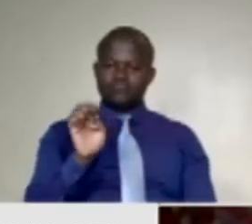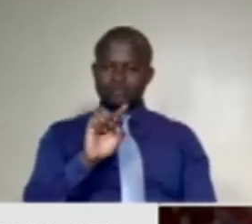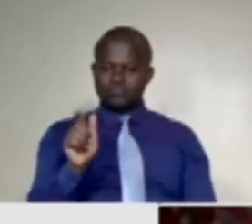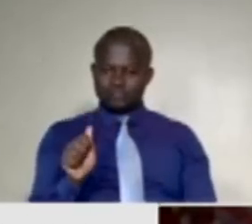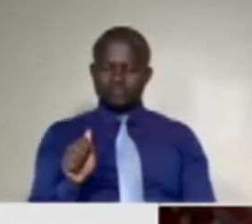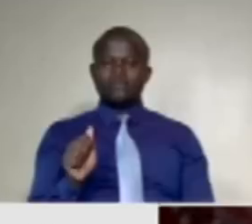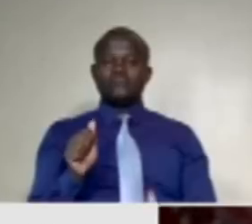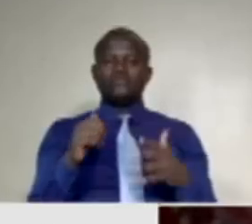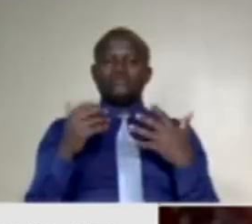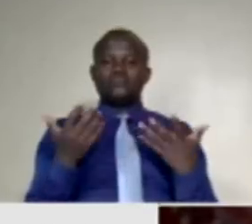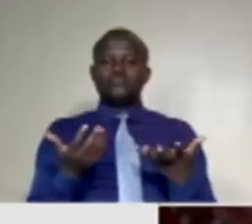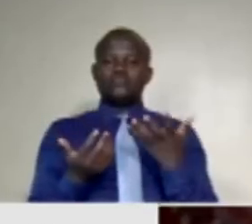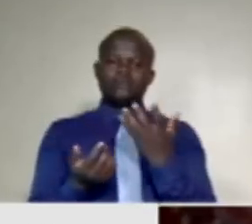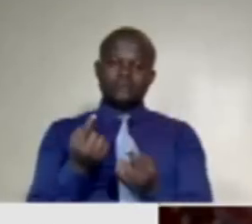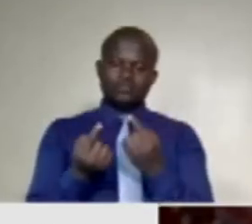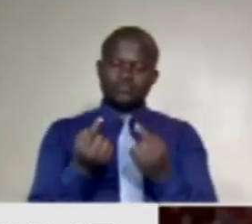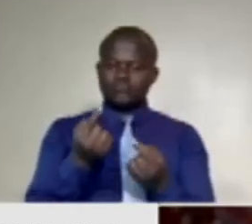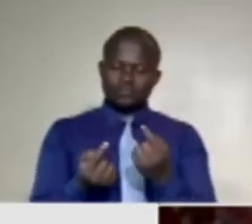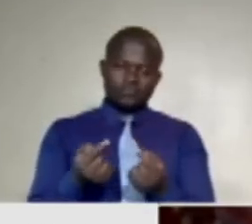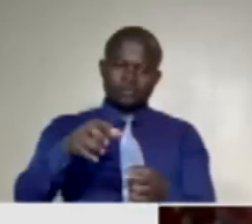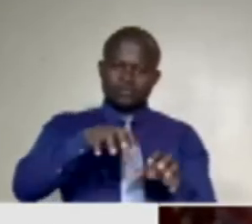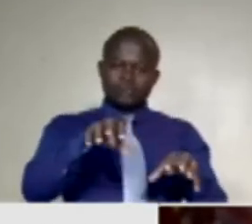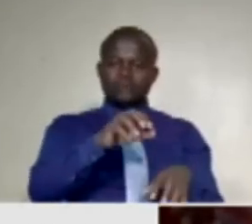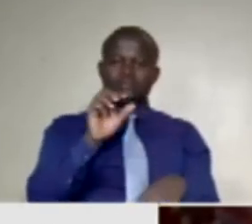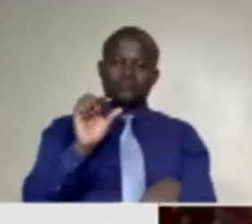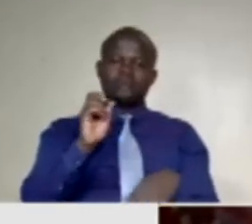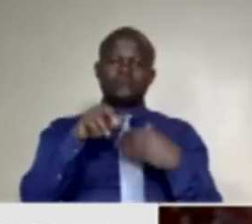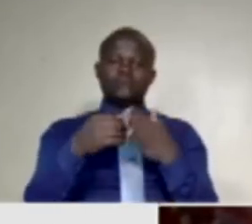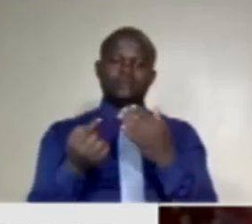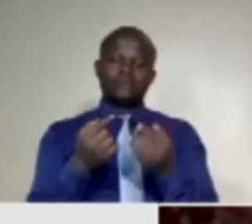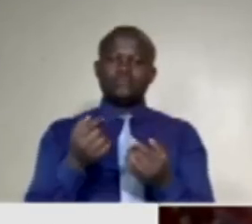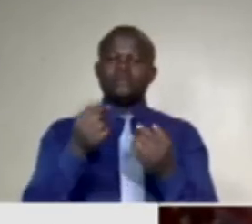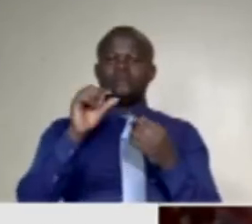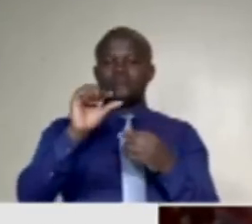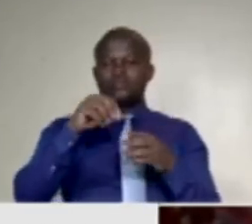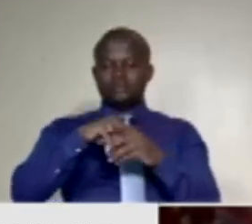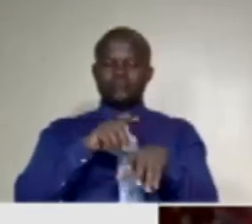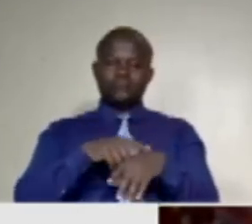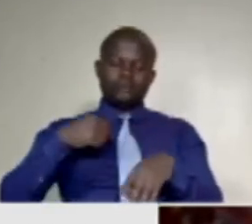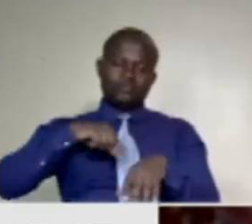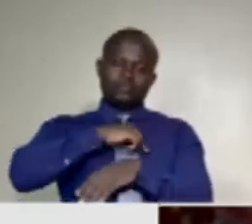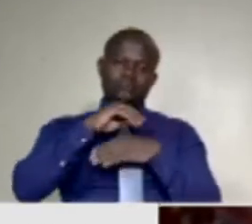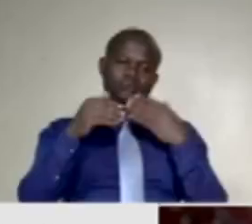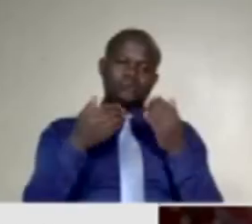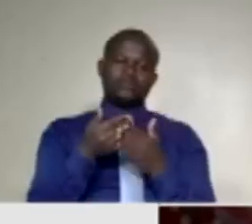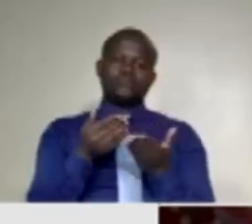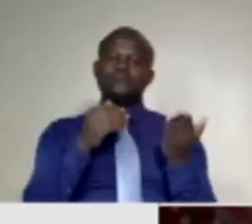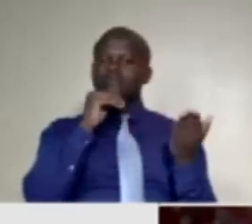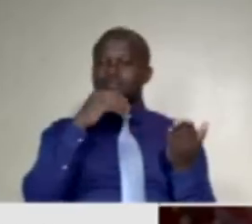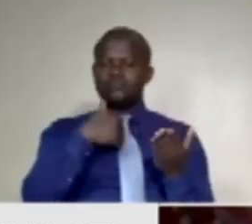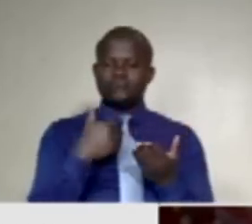tuyoboke rondereza ducane makeya cyangwa ducane inkwi nkeya mu gihe twese